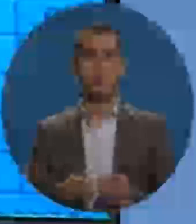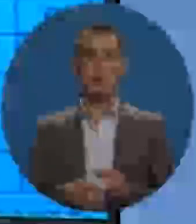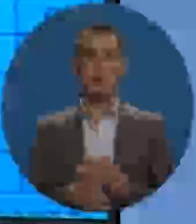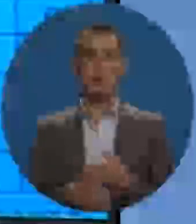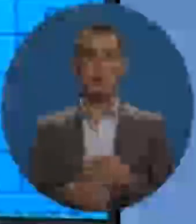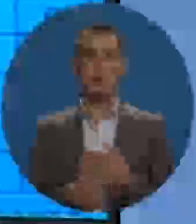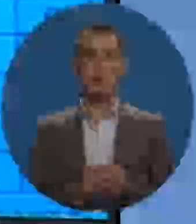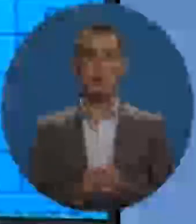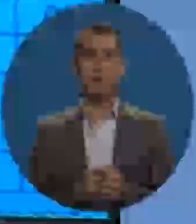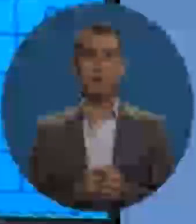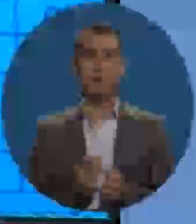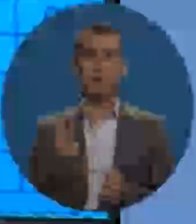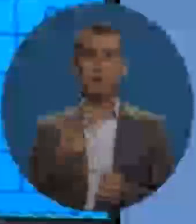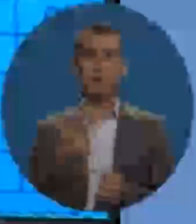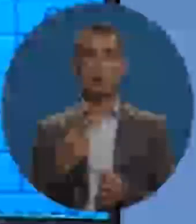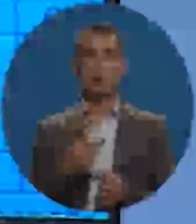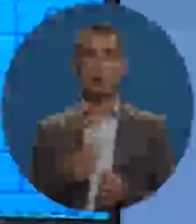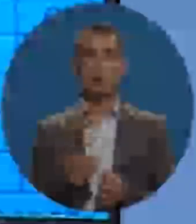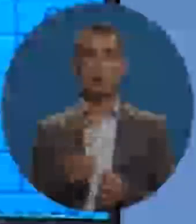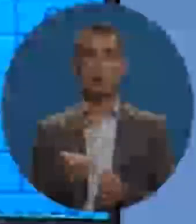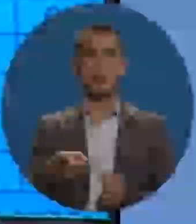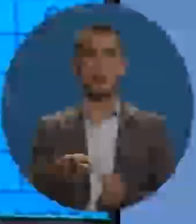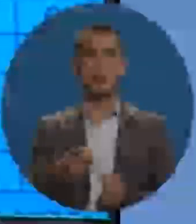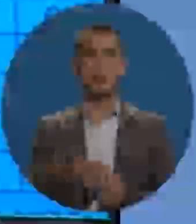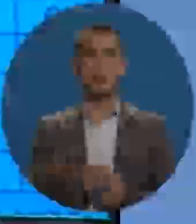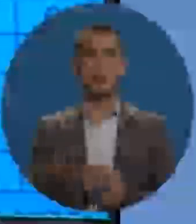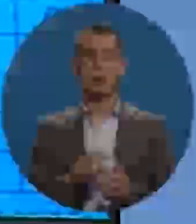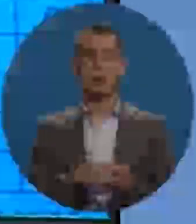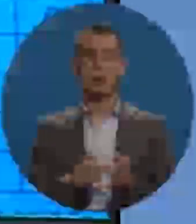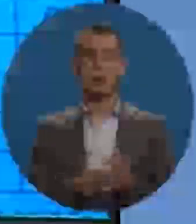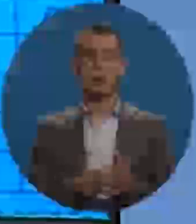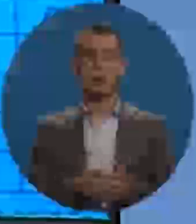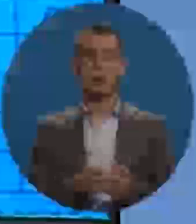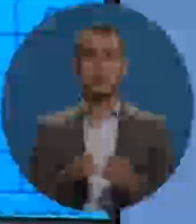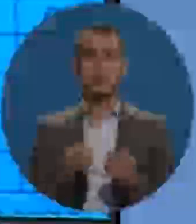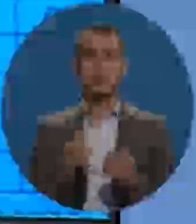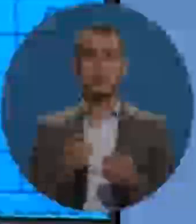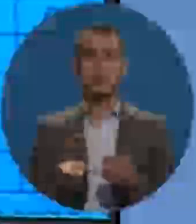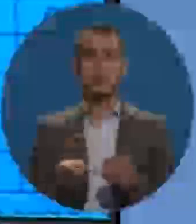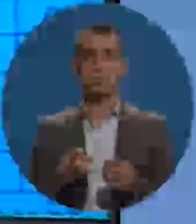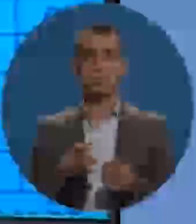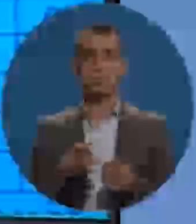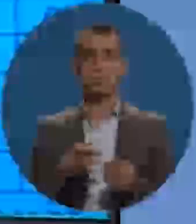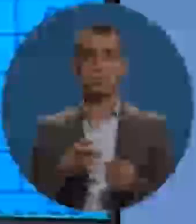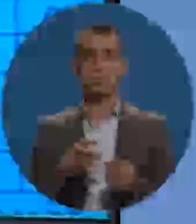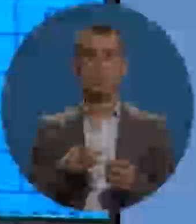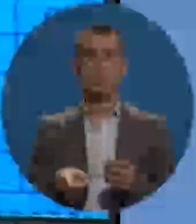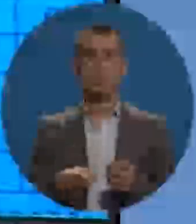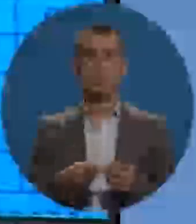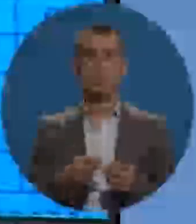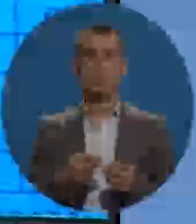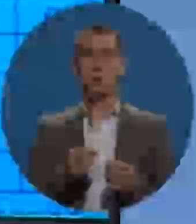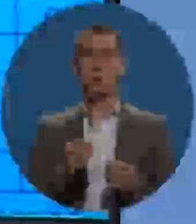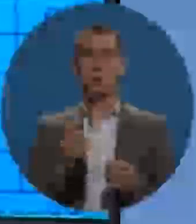классларға ажыратылған. Екіншісі мыңлықлар классы 100 мыңлар, 10 мыңлар,